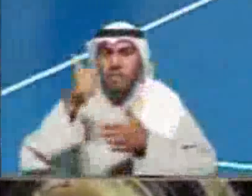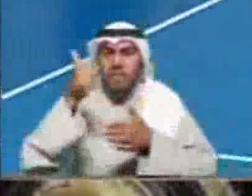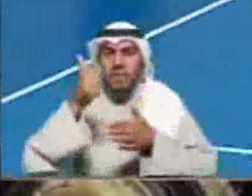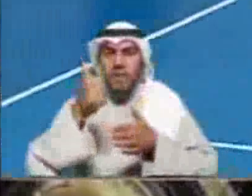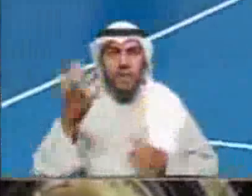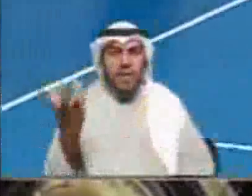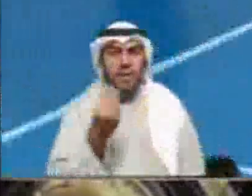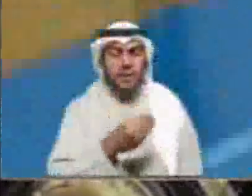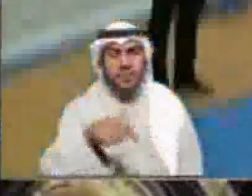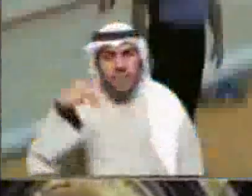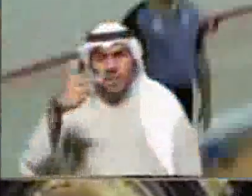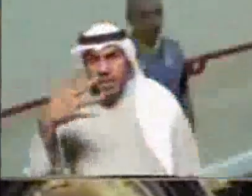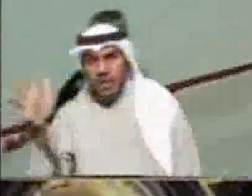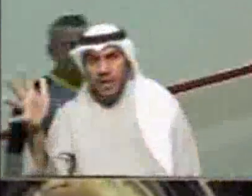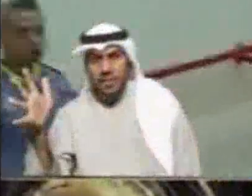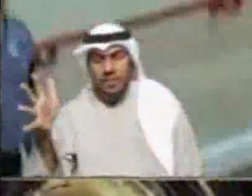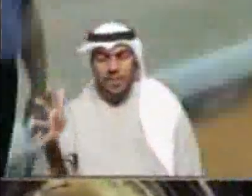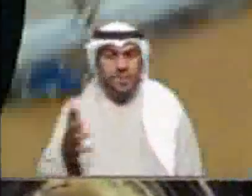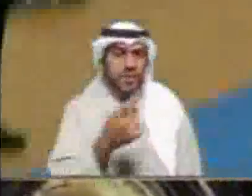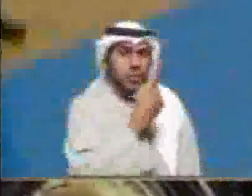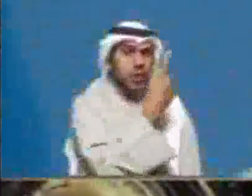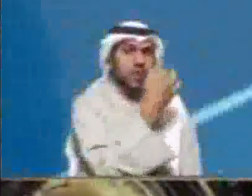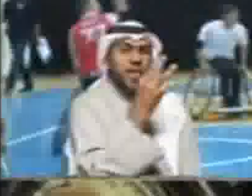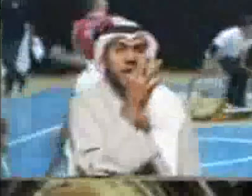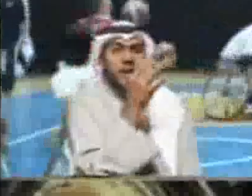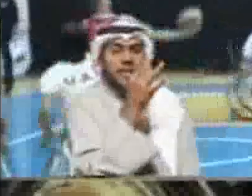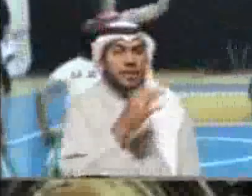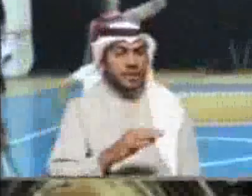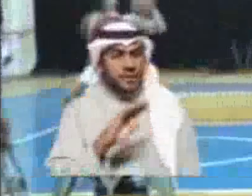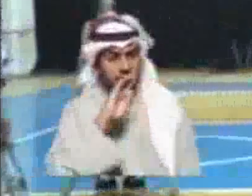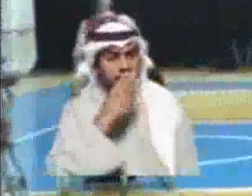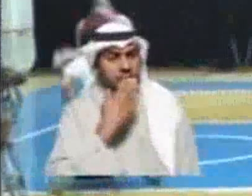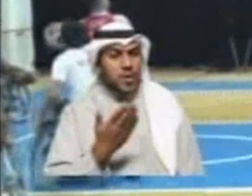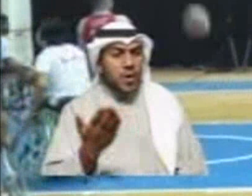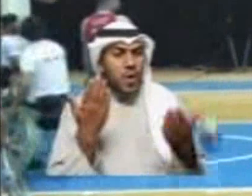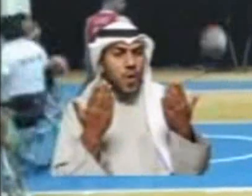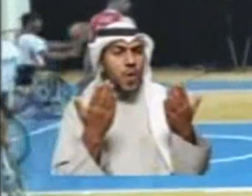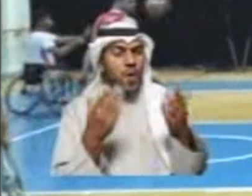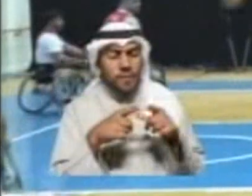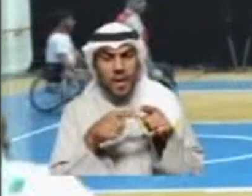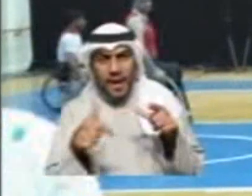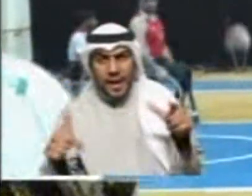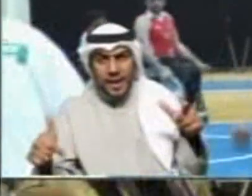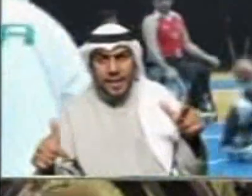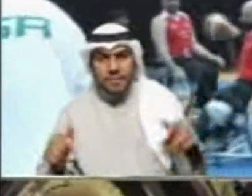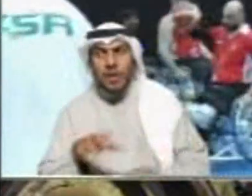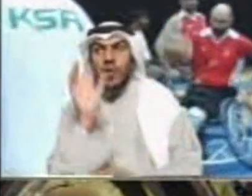وبنتيجة 56 مقابل 31. الحمد لله اليوم بلشت بطولة الخليج على كراسي المتحركة كرة